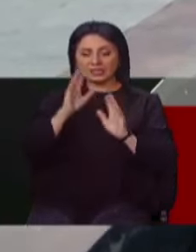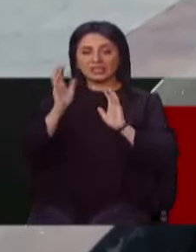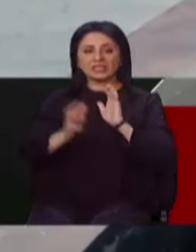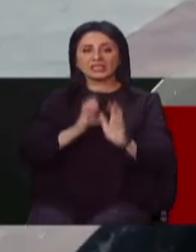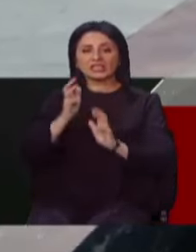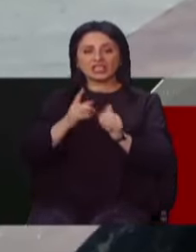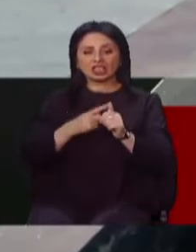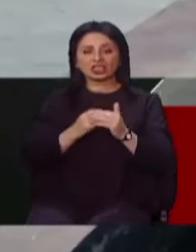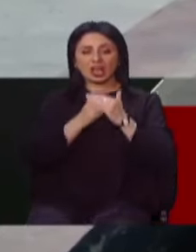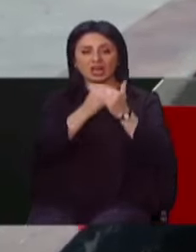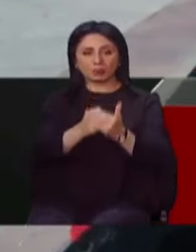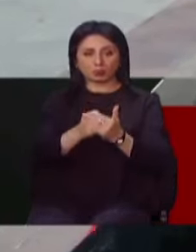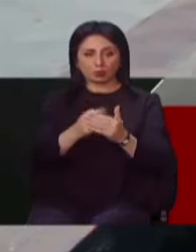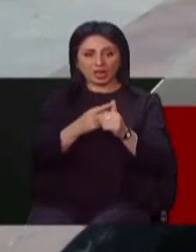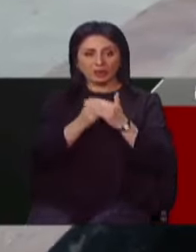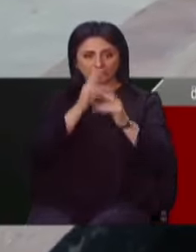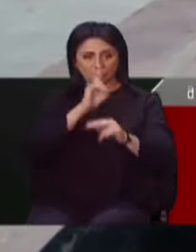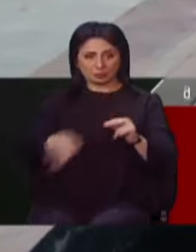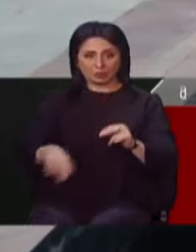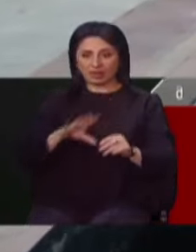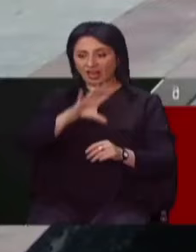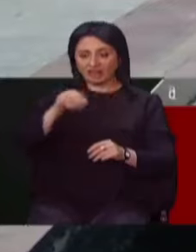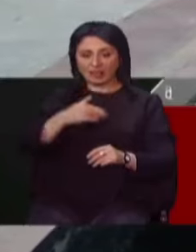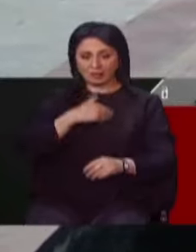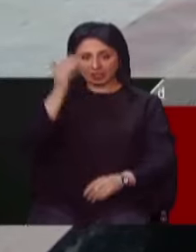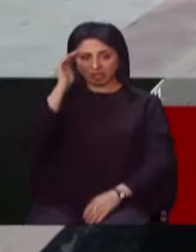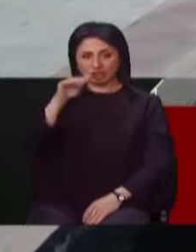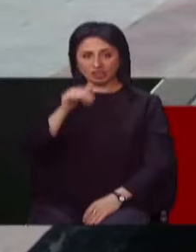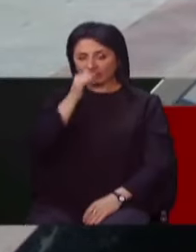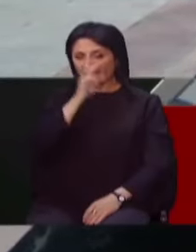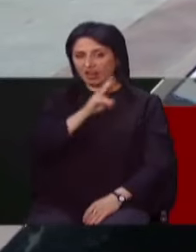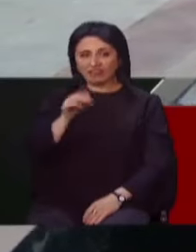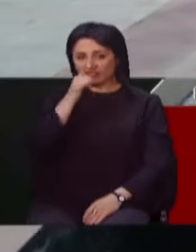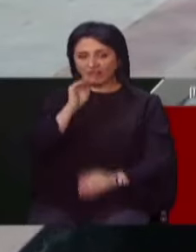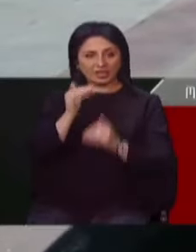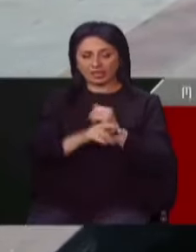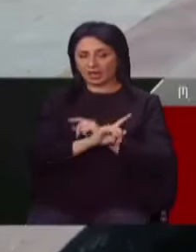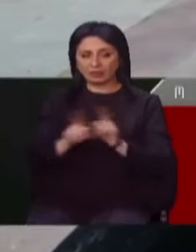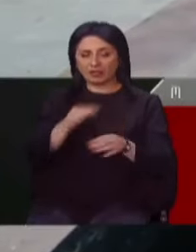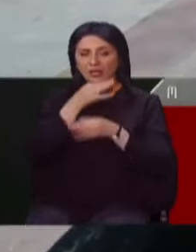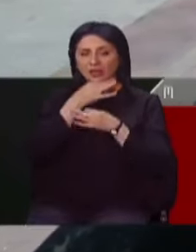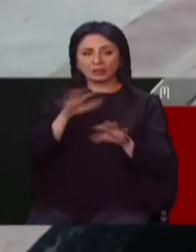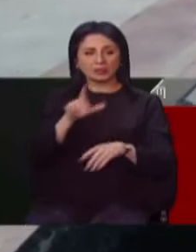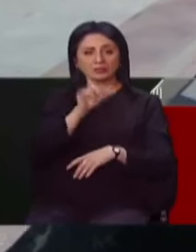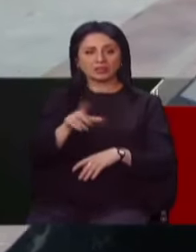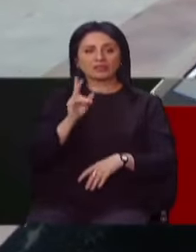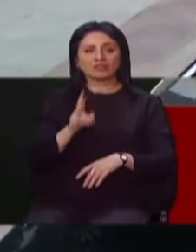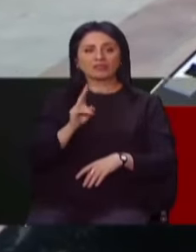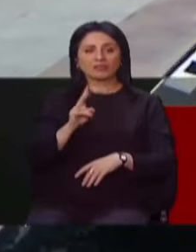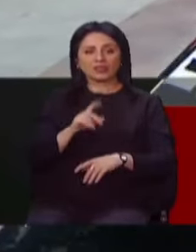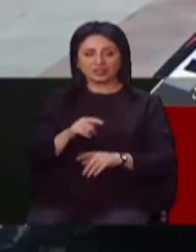საერთაშორისო რეპუტაციისთვის და იმიჯისთვის. აქვე მე ყველას მინდა შევახსენა, რომ ვერავინ ვერ დაიმალება, ნებისმიერი ადამიანი,